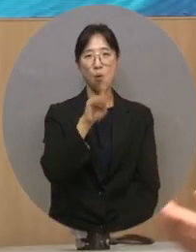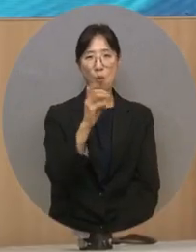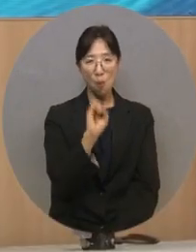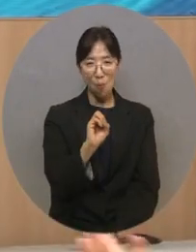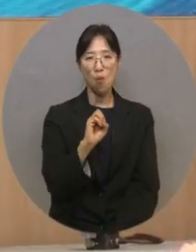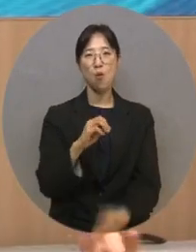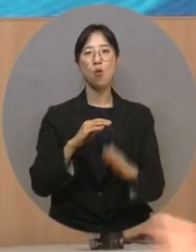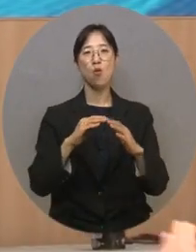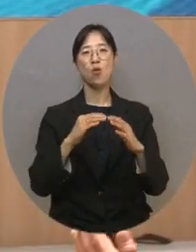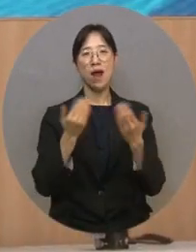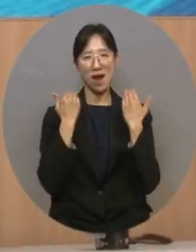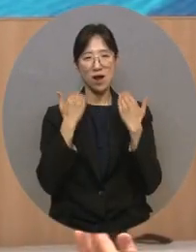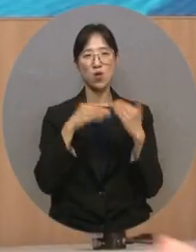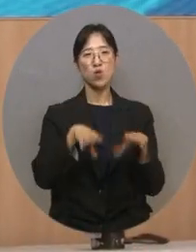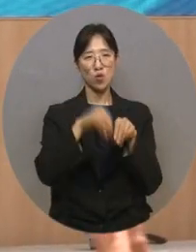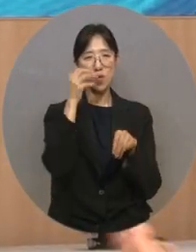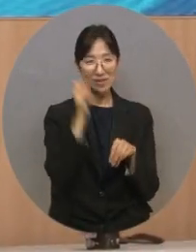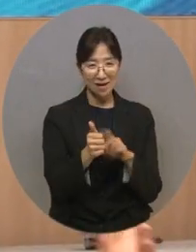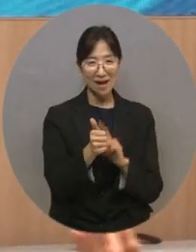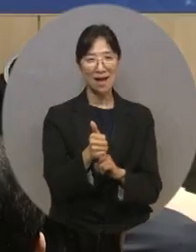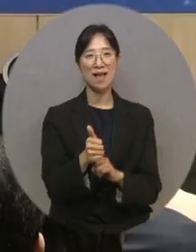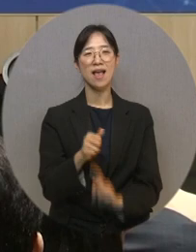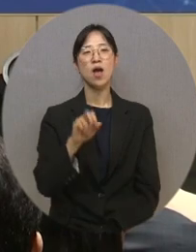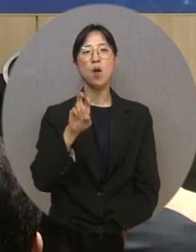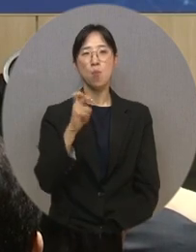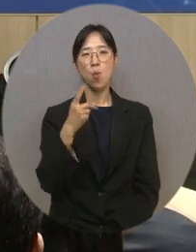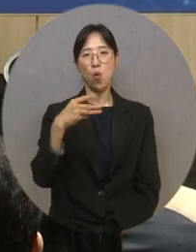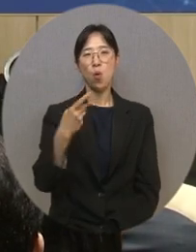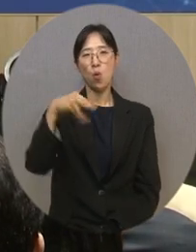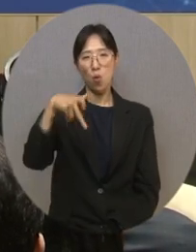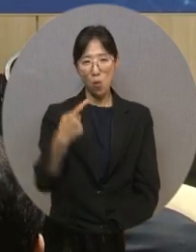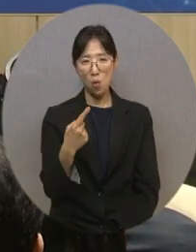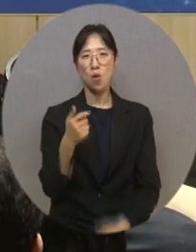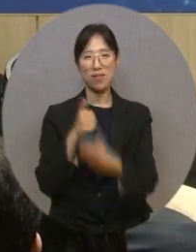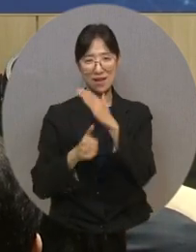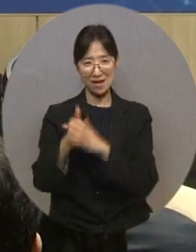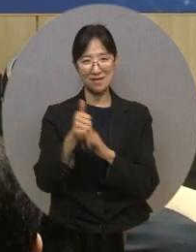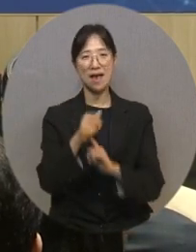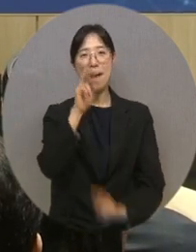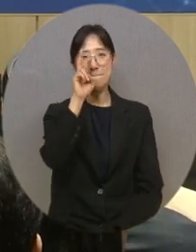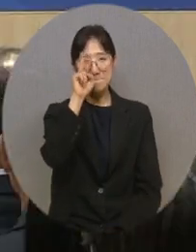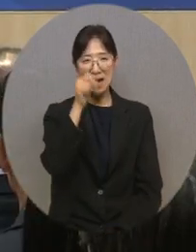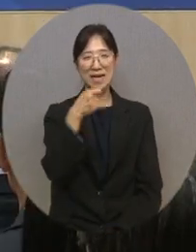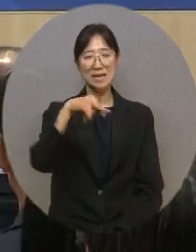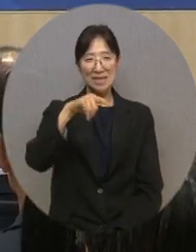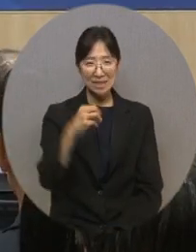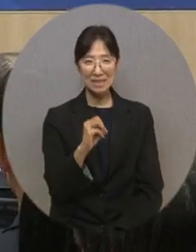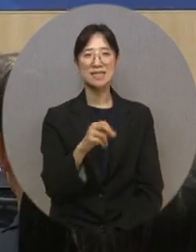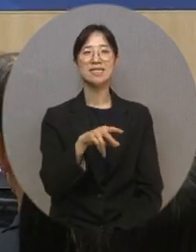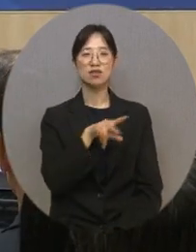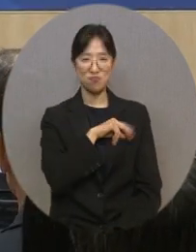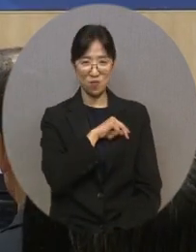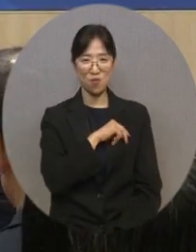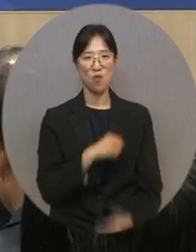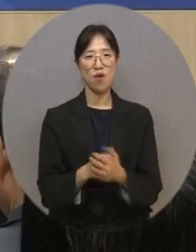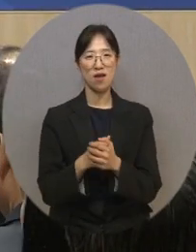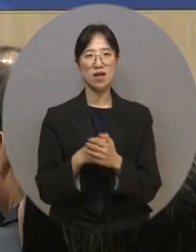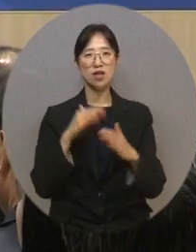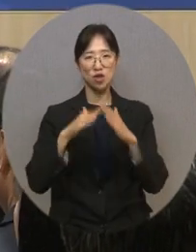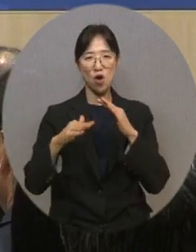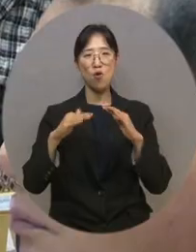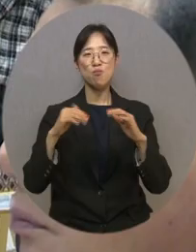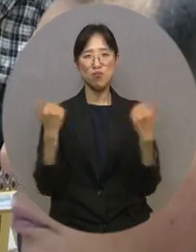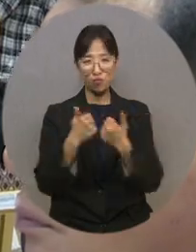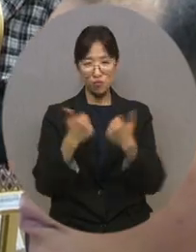총장, 샤피 하사디 주한 모로코 왕국대사, 박희승 국회의원 당선인, 국주영은 전북특별자치도